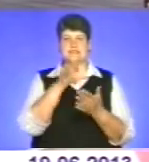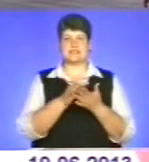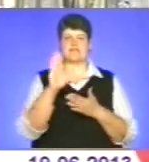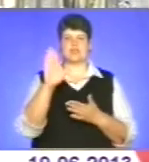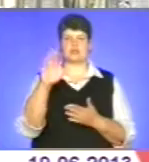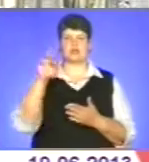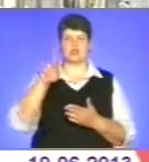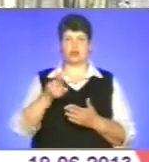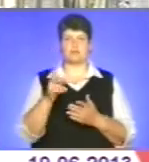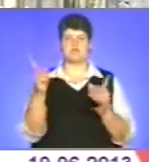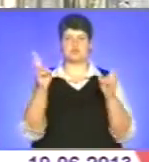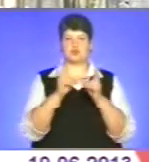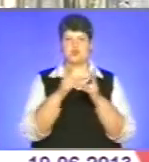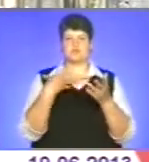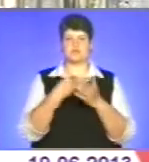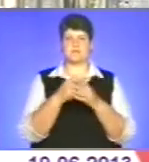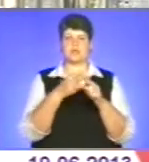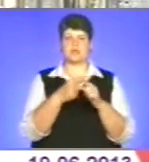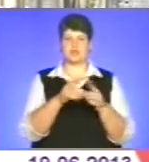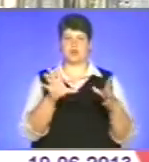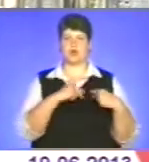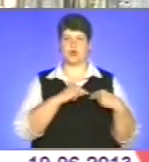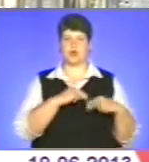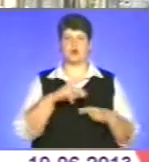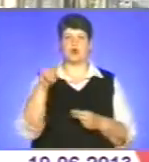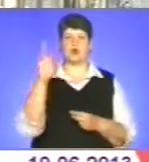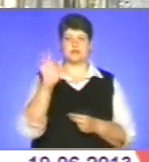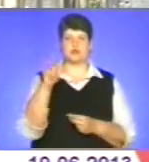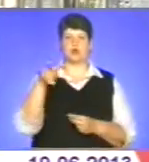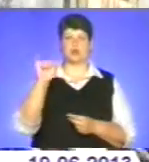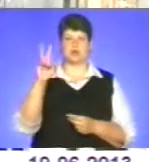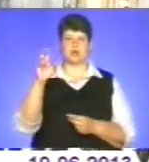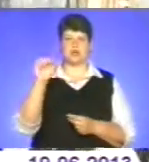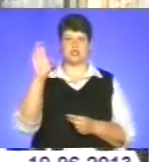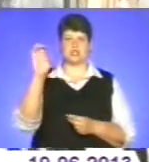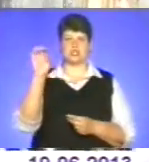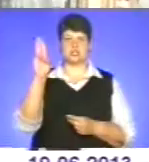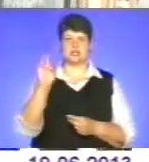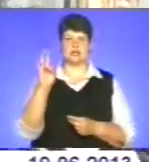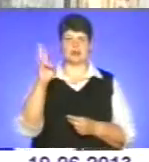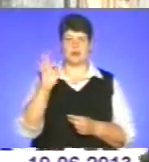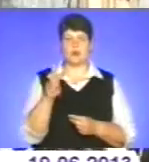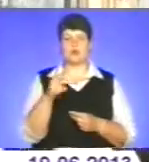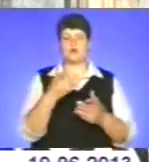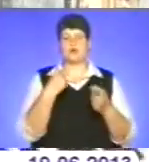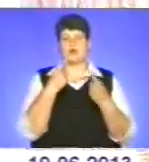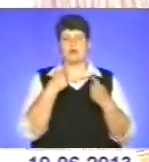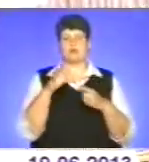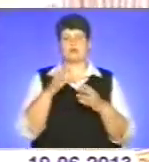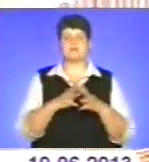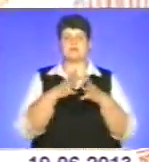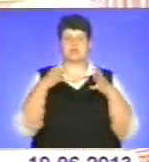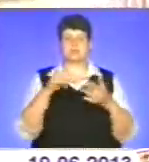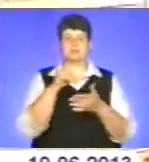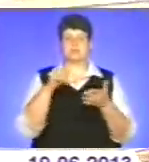час зустрічі із своїм білоруським колегою Олександром Лукашенком. Президенти двох держав запланували вирішити якомога більше питань, що накопичились у